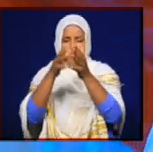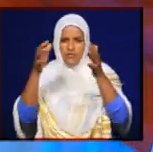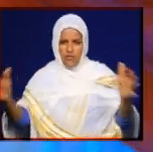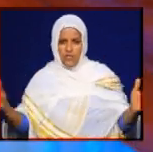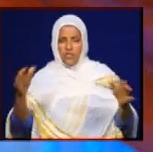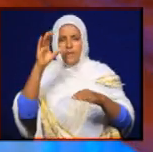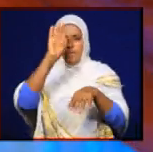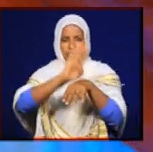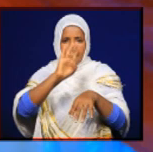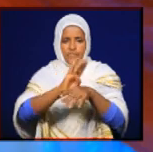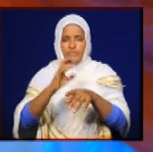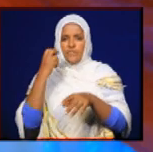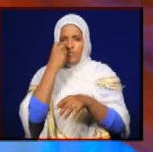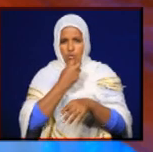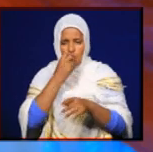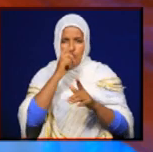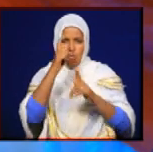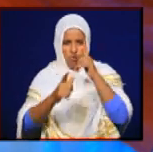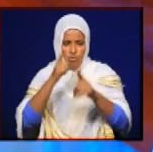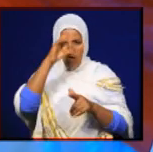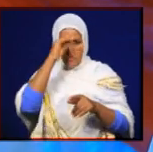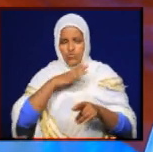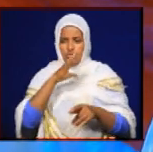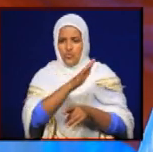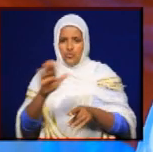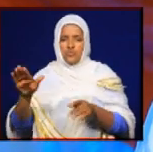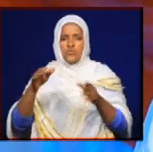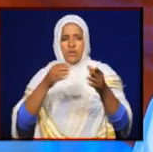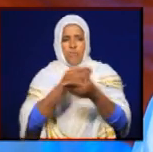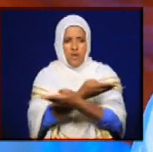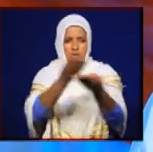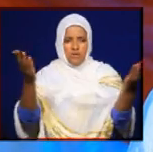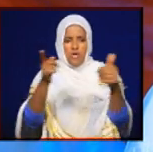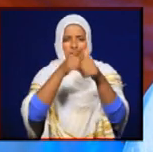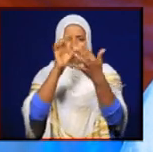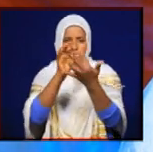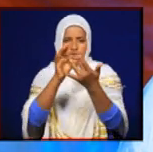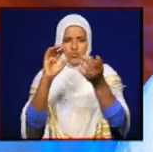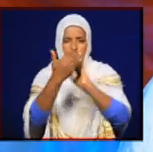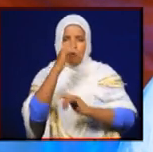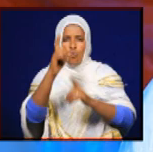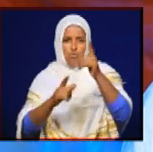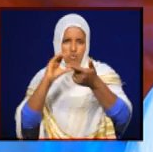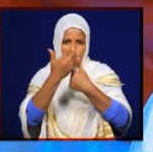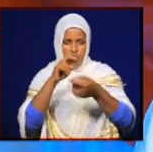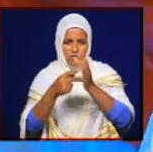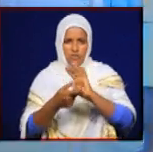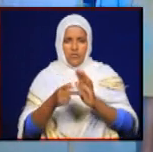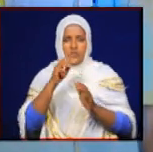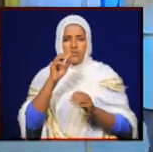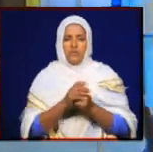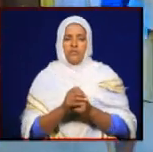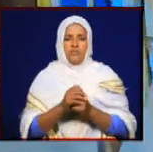ለማስፋፋት የቤተክርስቲያንን ልሳን ለሰው ልጆች ለማዳረስ አንድ አማራጭ የሆነ ቋንቋ ይሆናል ማለት